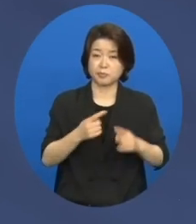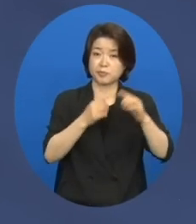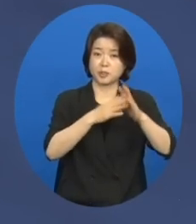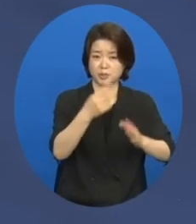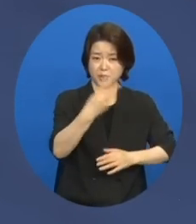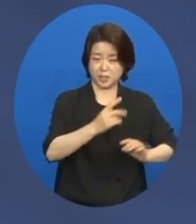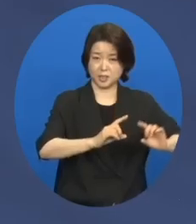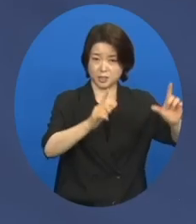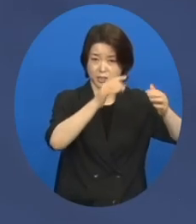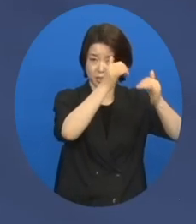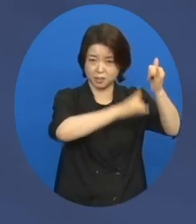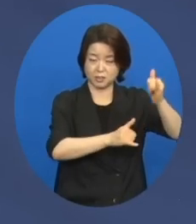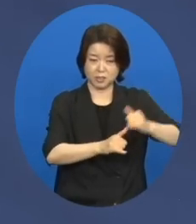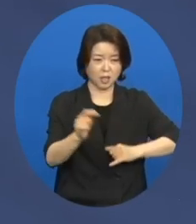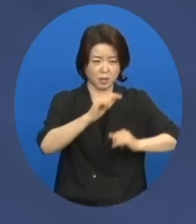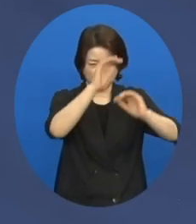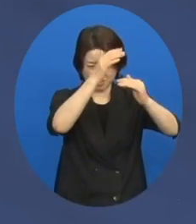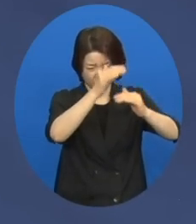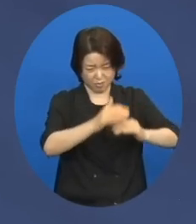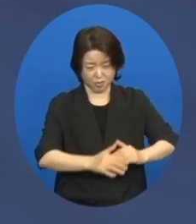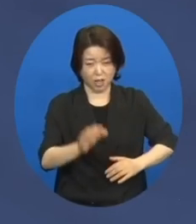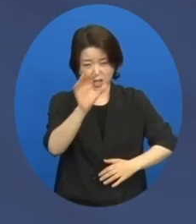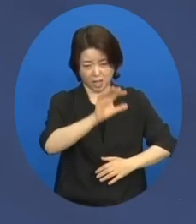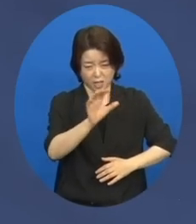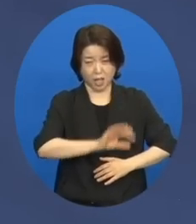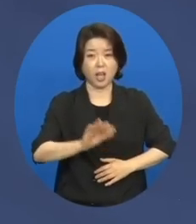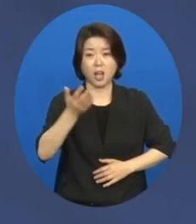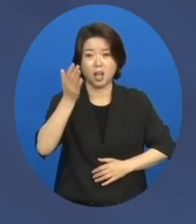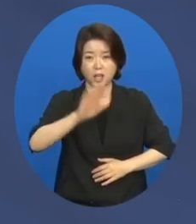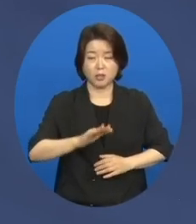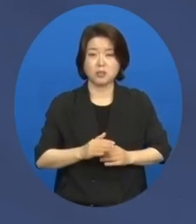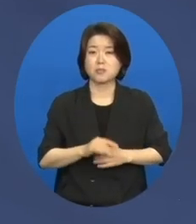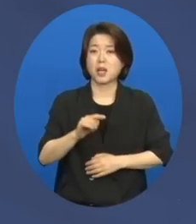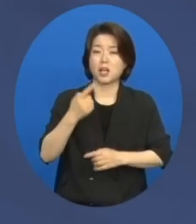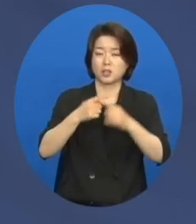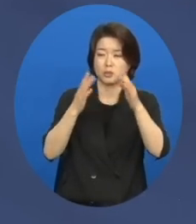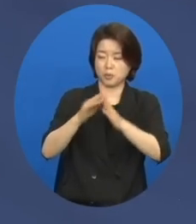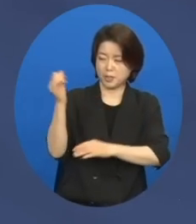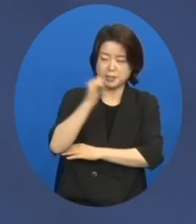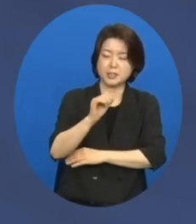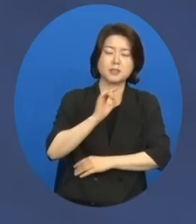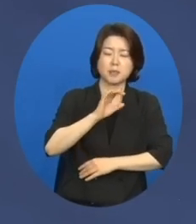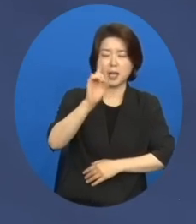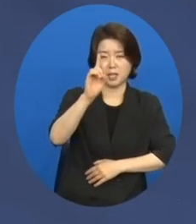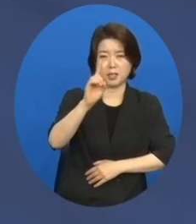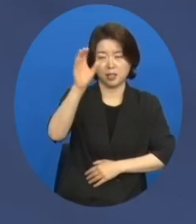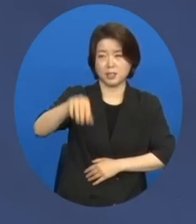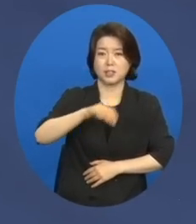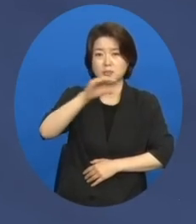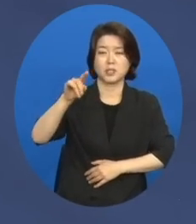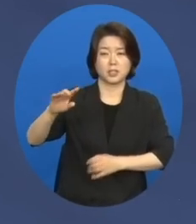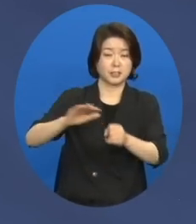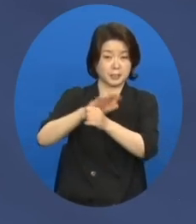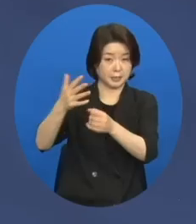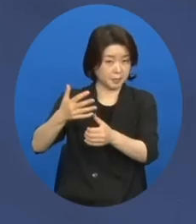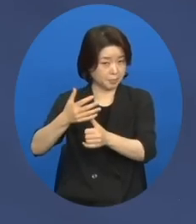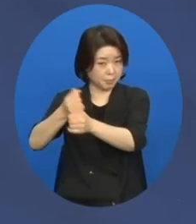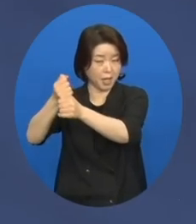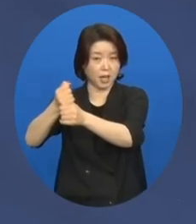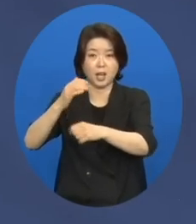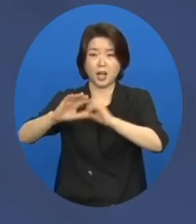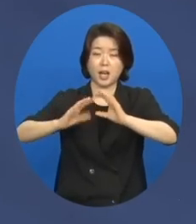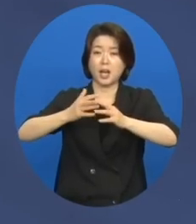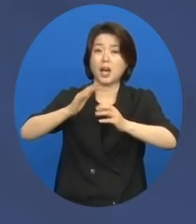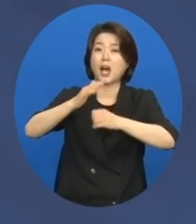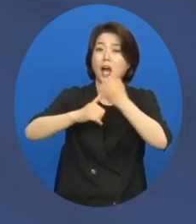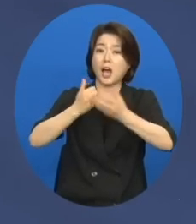속 어떤 과정을 겪어도요 교회를 흔들 수 없는 단 한 가지가 있었어요. 십자가의 그 사랑이 붙들린 하나님의 백성은 누구도